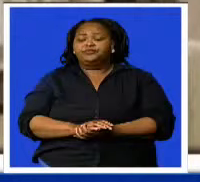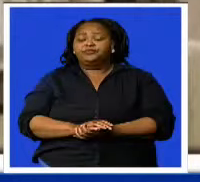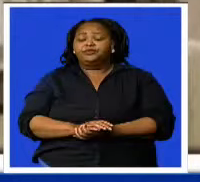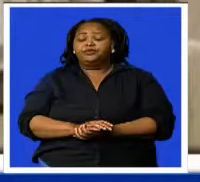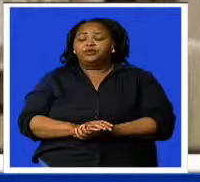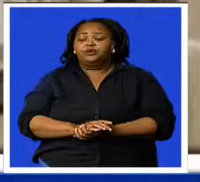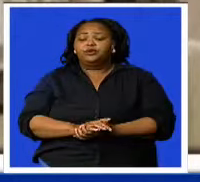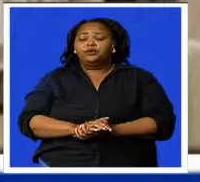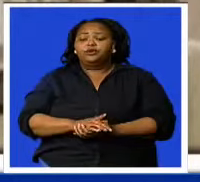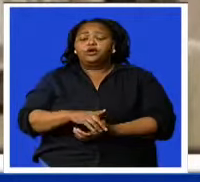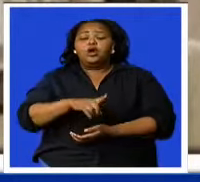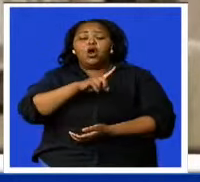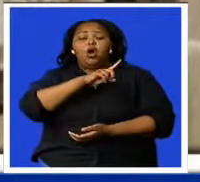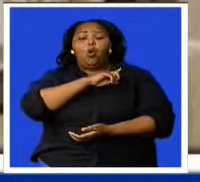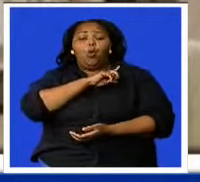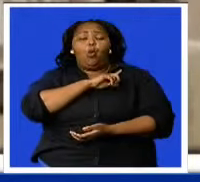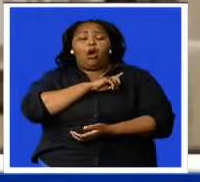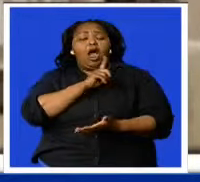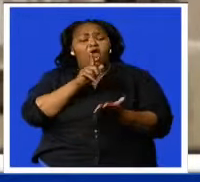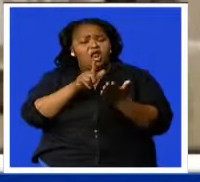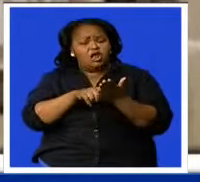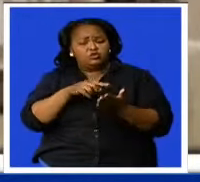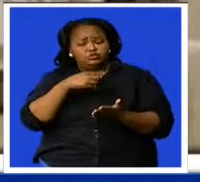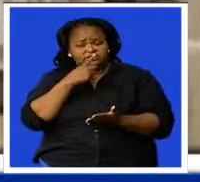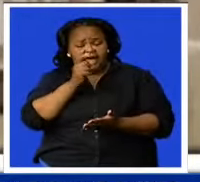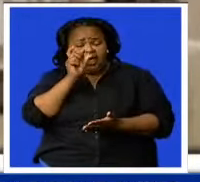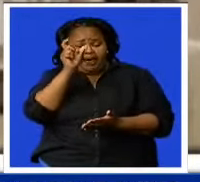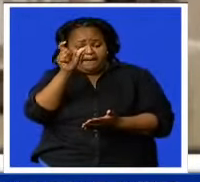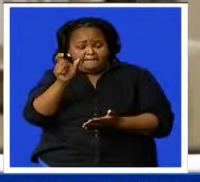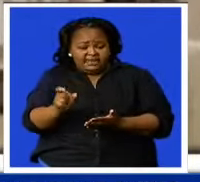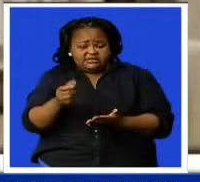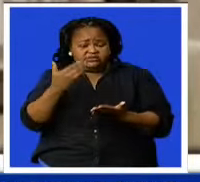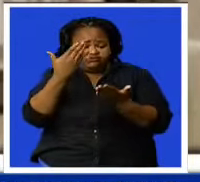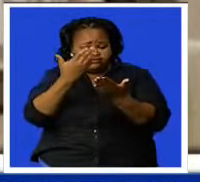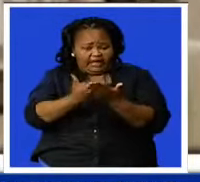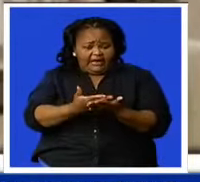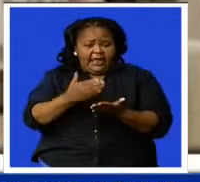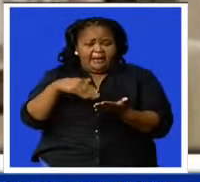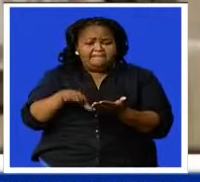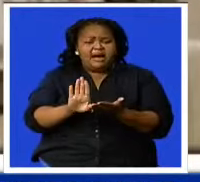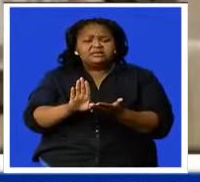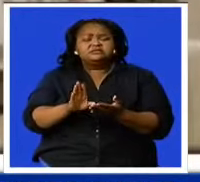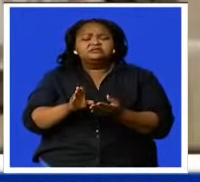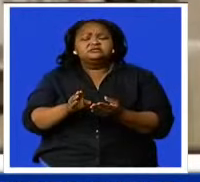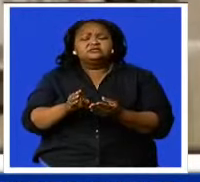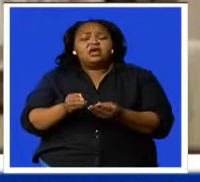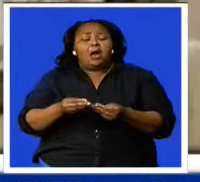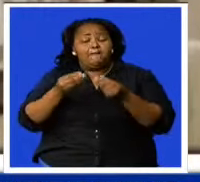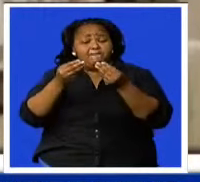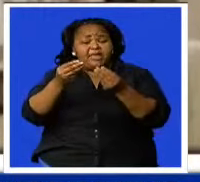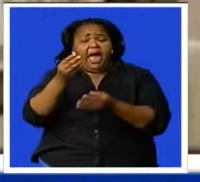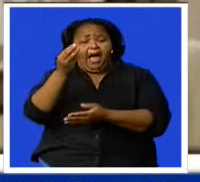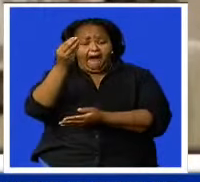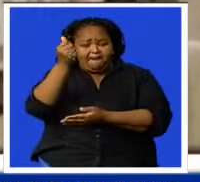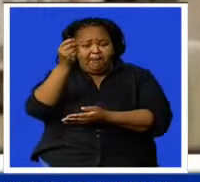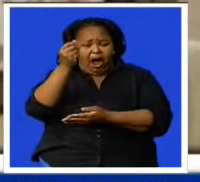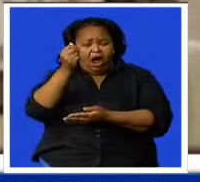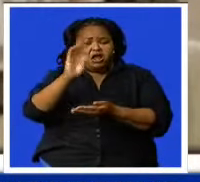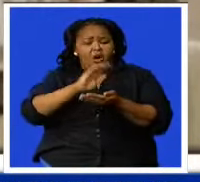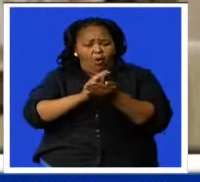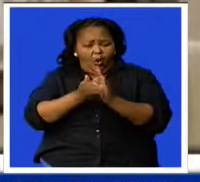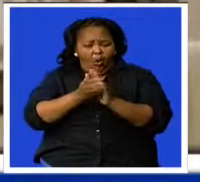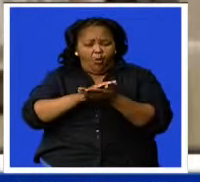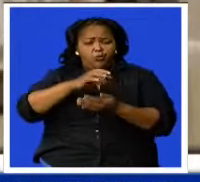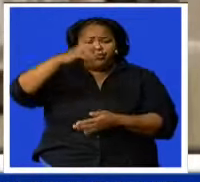yebo wona lo nalocelile kufuna atithole tonke tindleko tokhicile kepha siphindze uthi lo